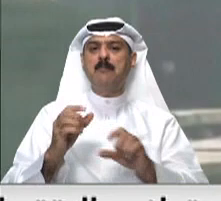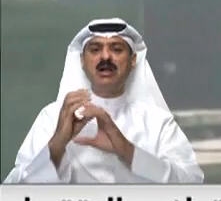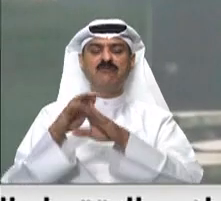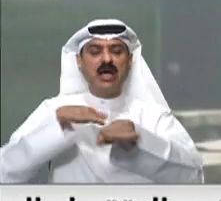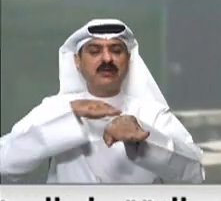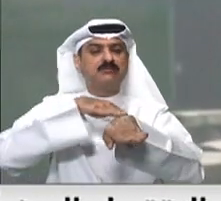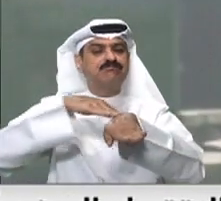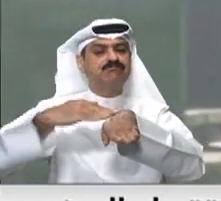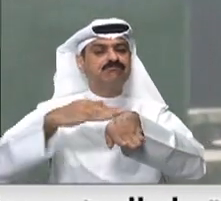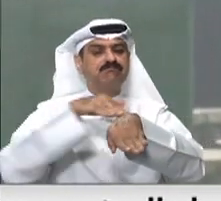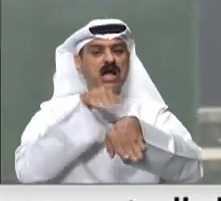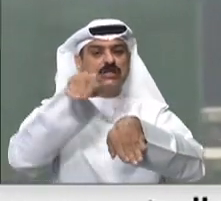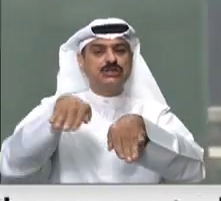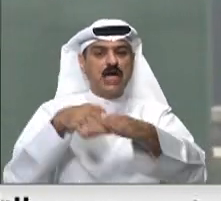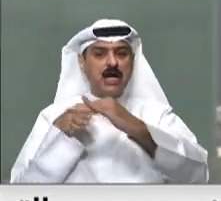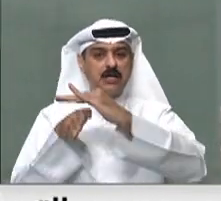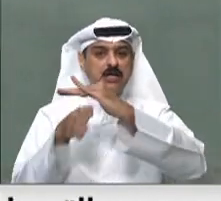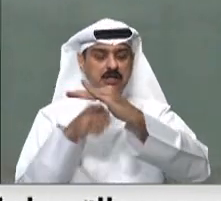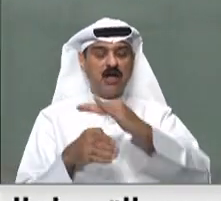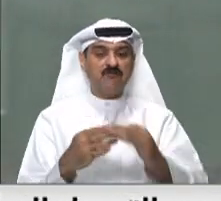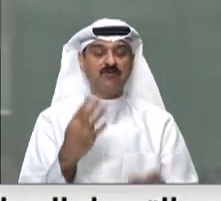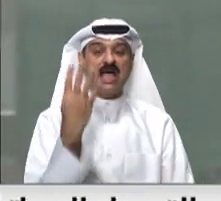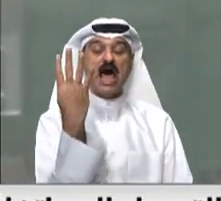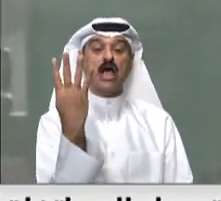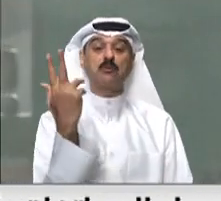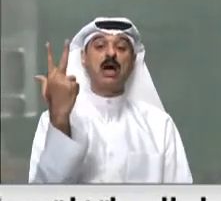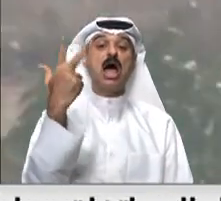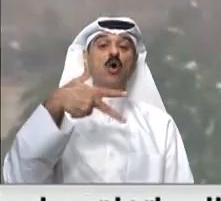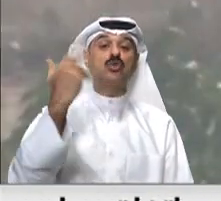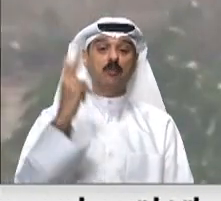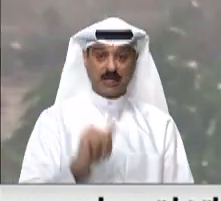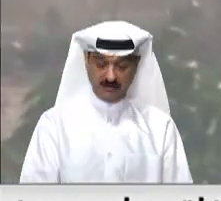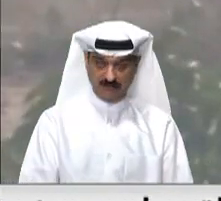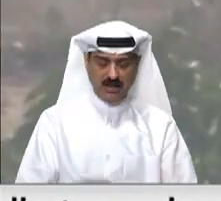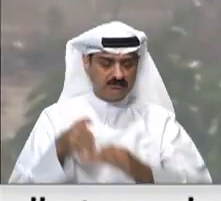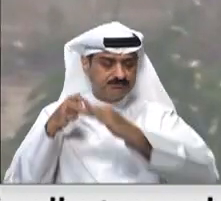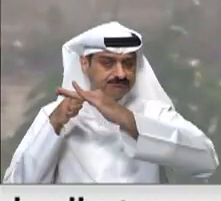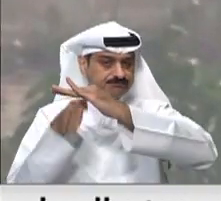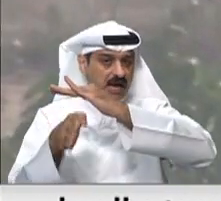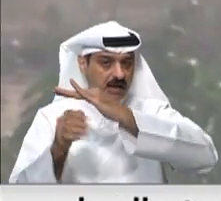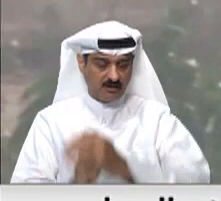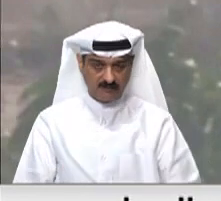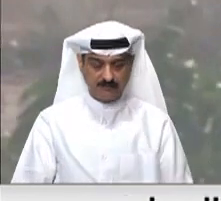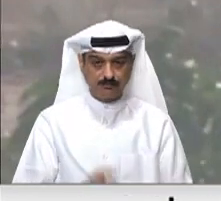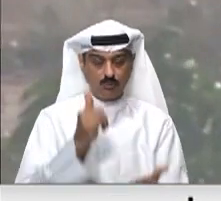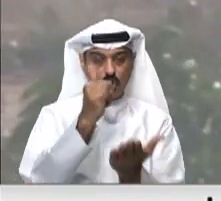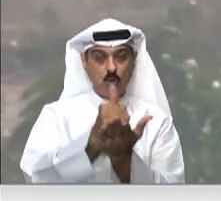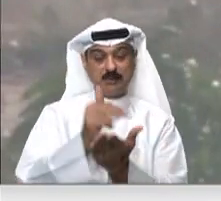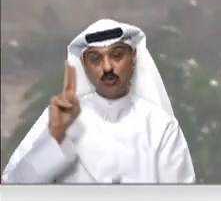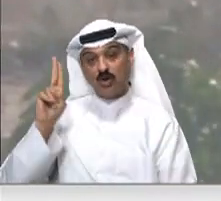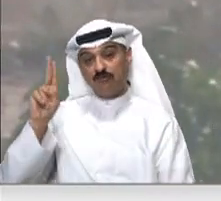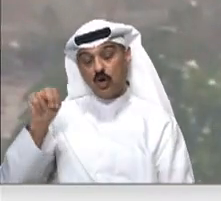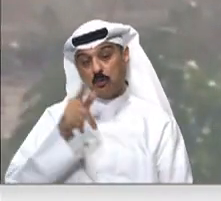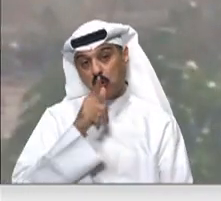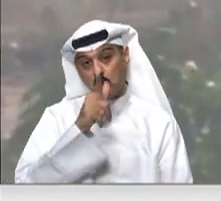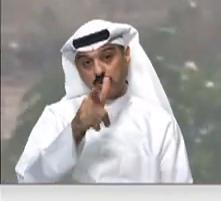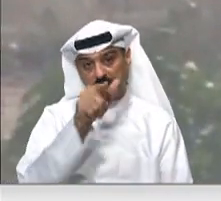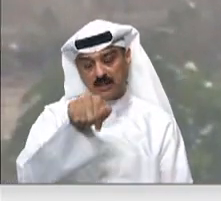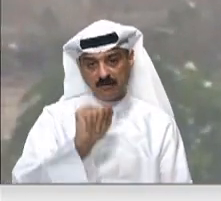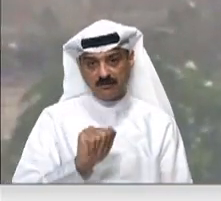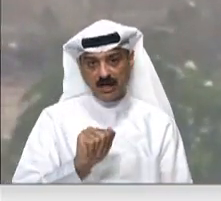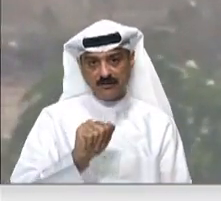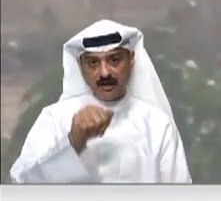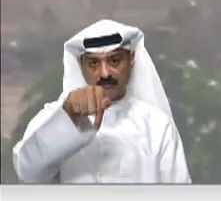إلى 84 شاحنة فقط. وقالت منسقة الأمم المتحدة للشؤون الإنسانية في الأراضي